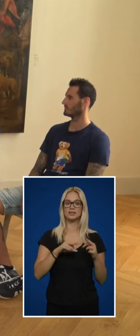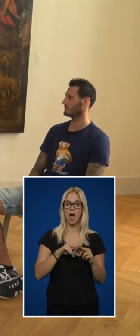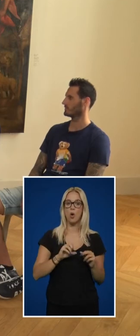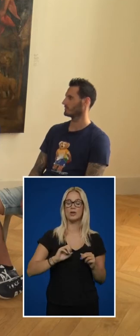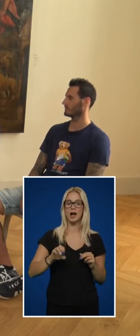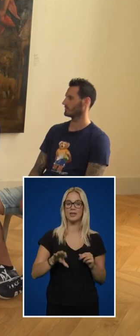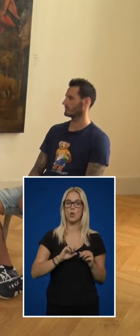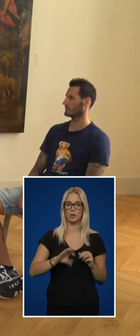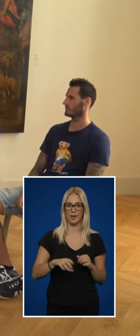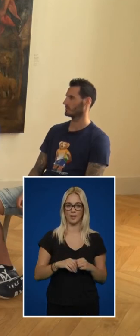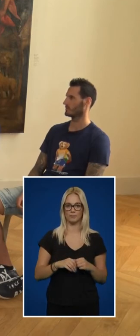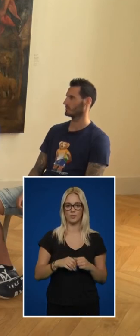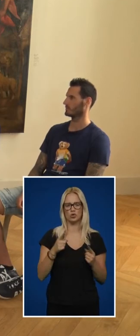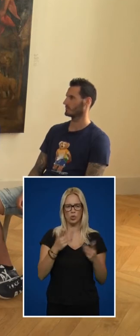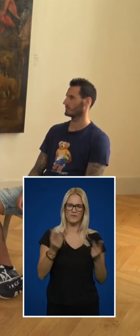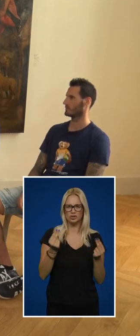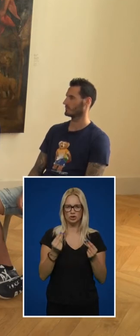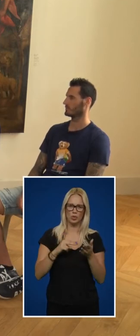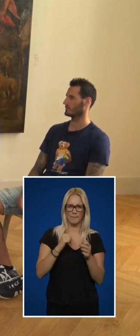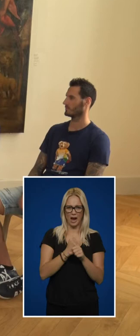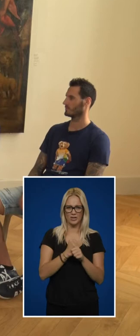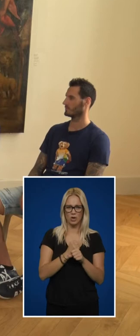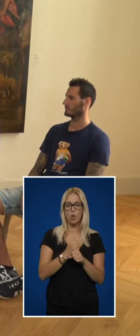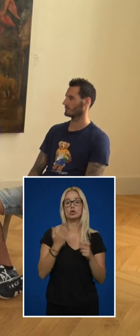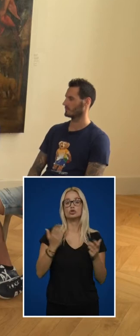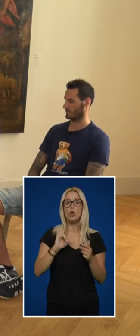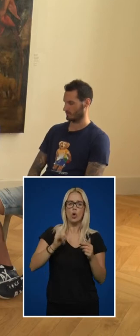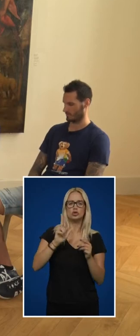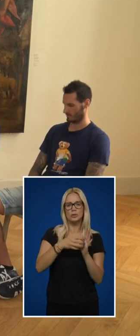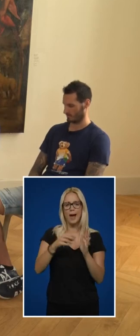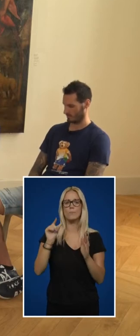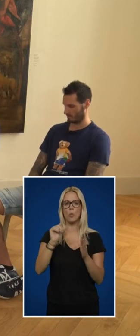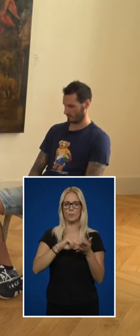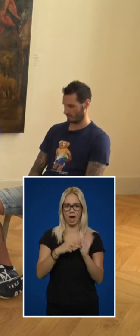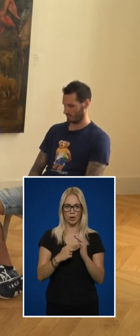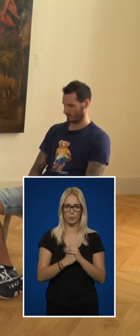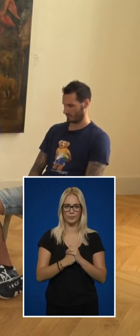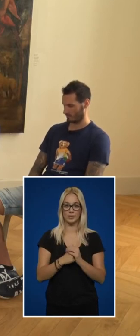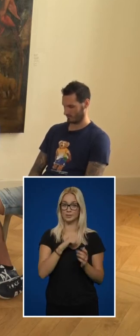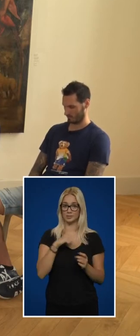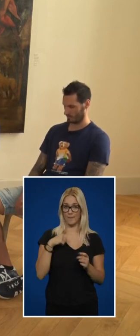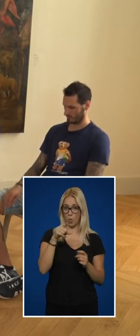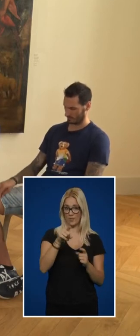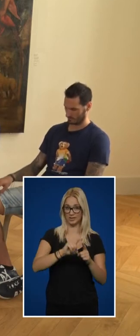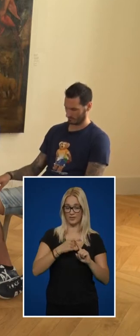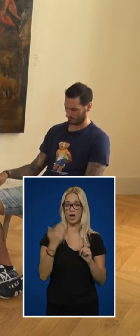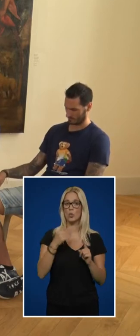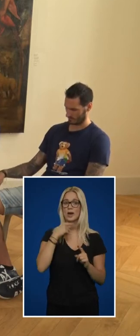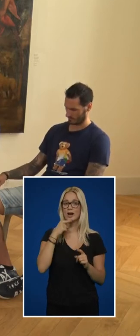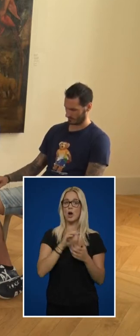se tiče samog projekta, zapravo da bi uopće građani mogli odvajati otpad kako je navedeno i koristiti